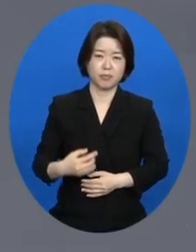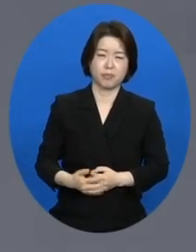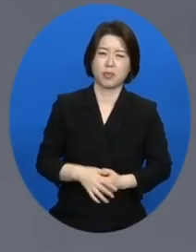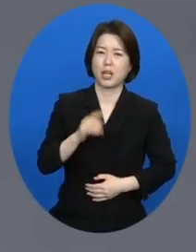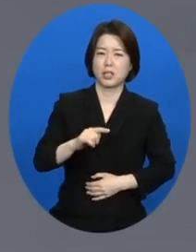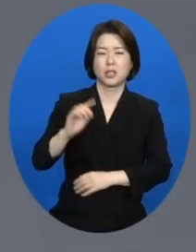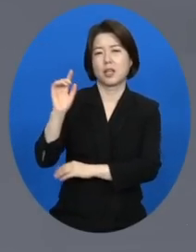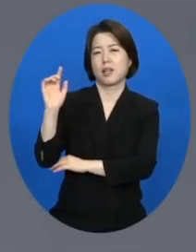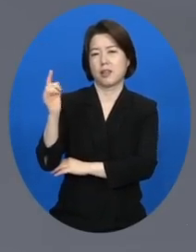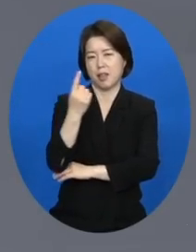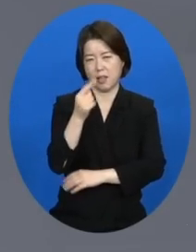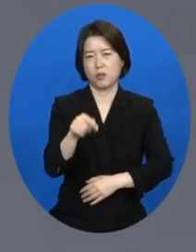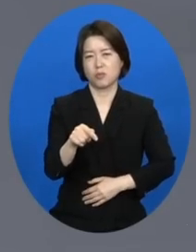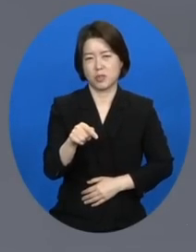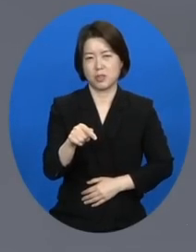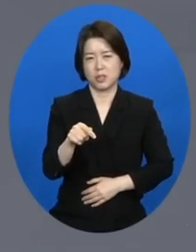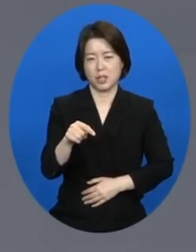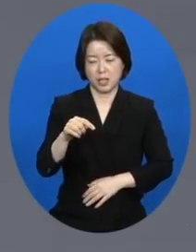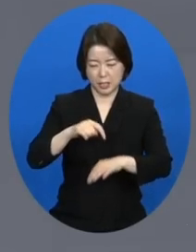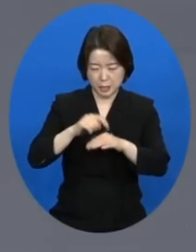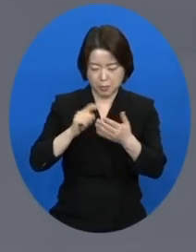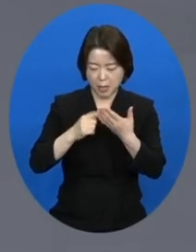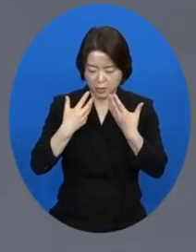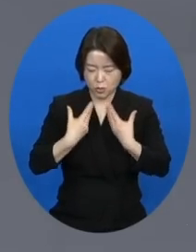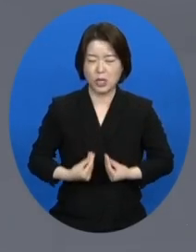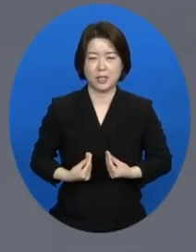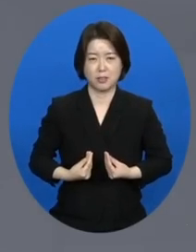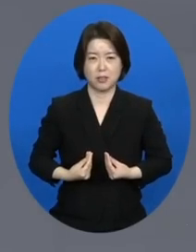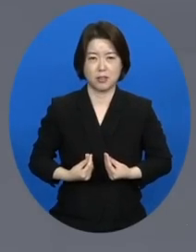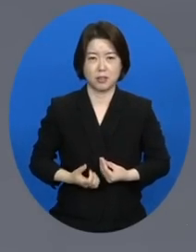이것이 다윗의 이 좌절이었어요.